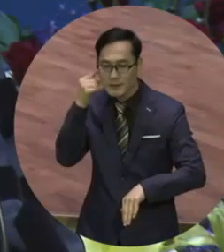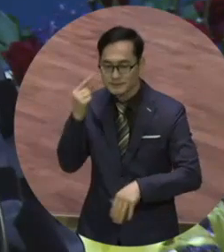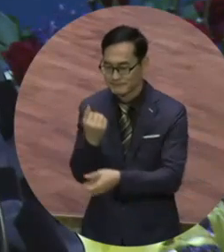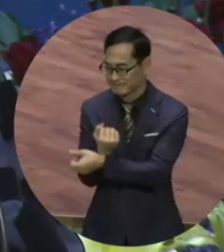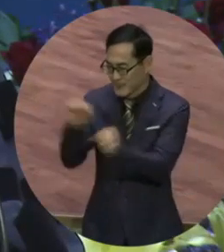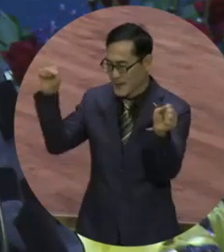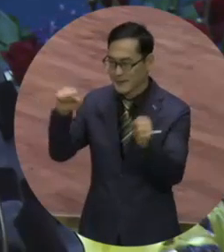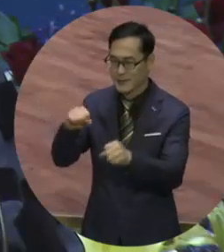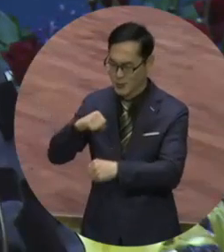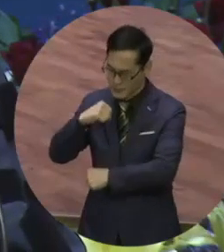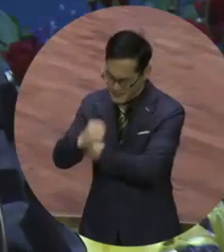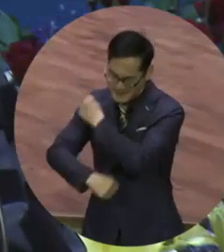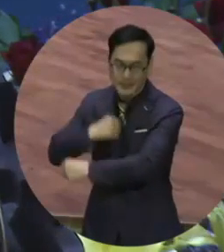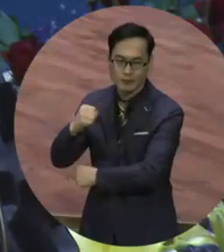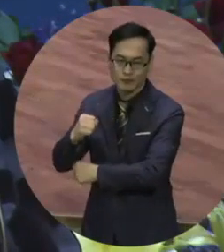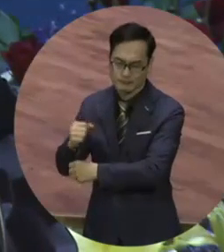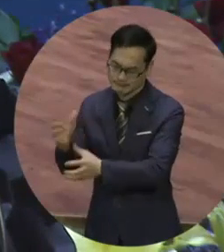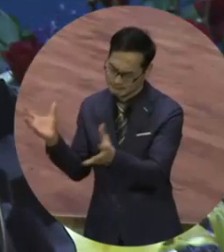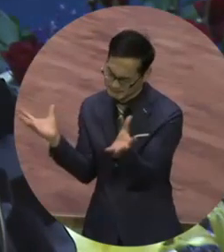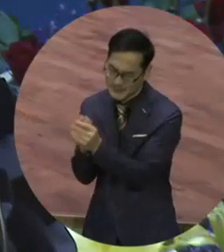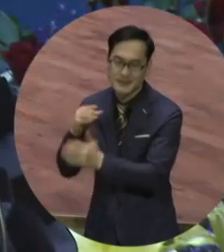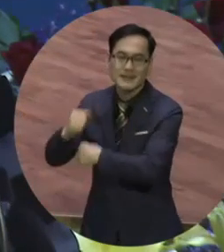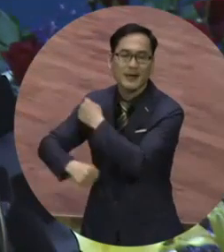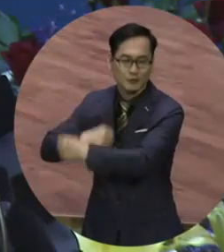소리다. 완전 자유해.